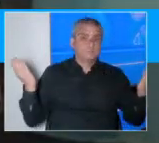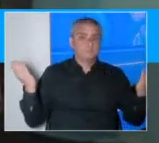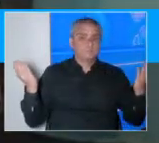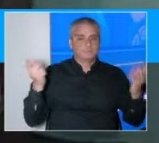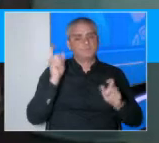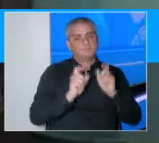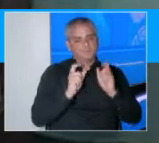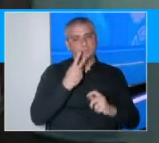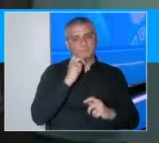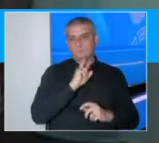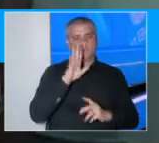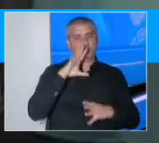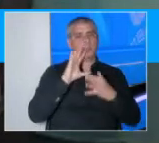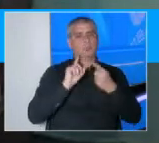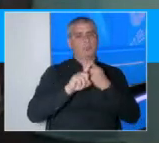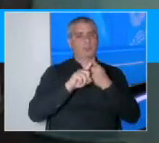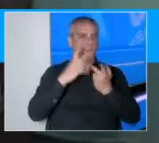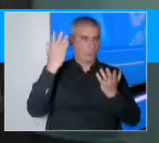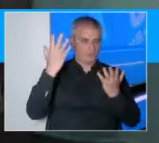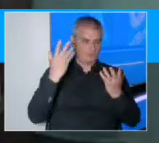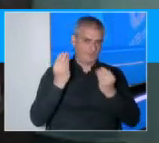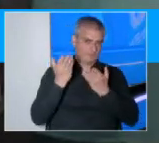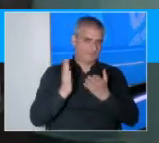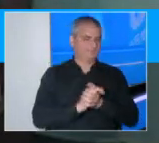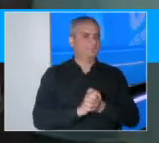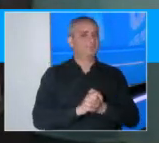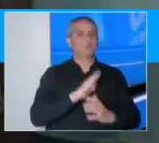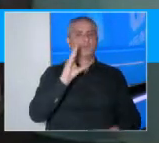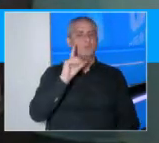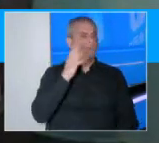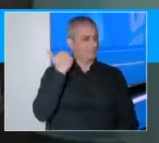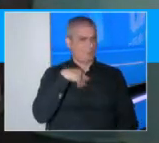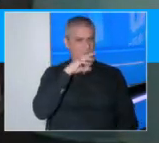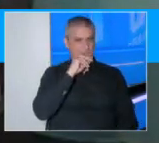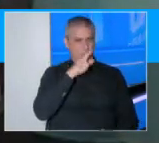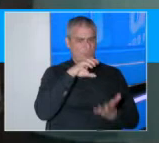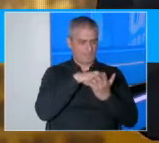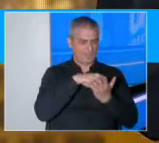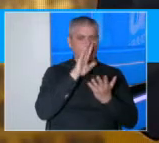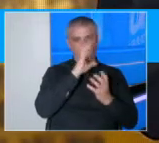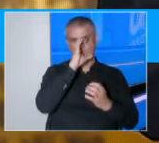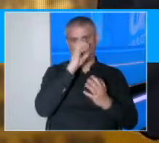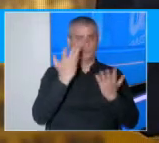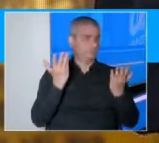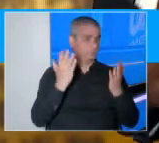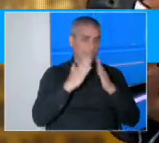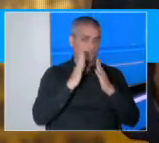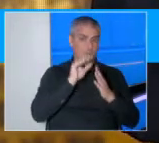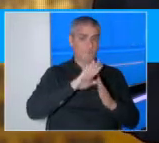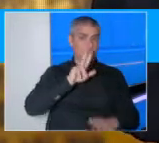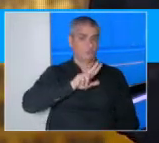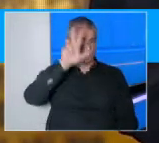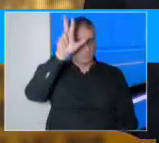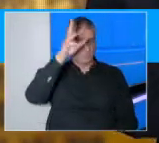אז אנשים יעדיפו לא להיות תלויים בדבר הזה. כן, דודי, דיברנו בעיקר על המרכז, ויש לנו גם צופים שנמצאים גם באזור